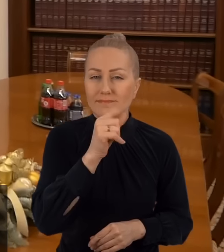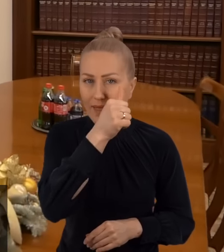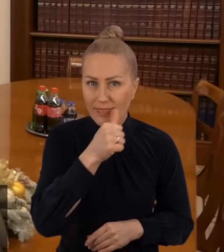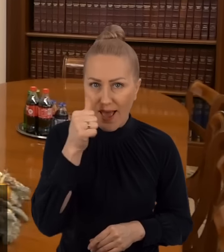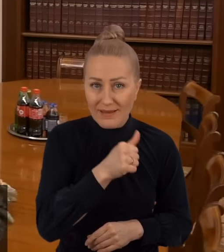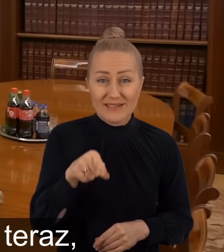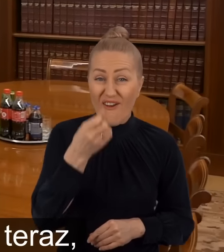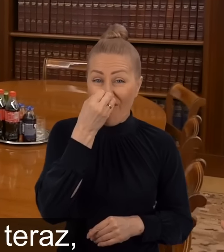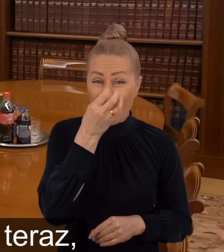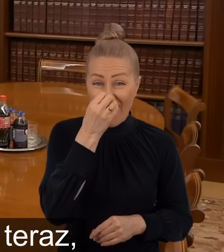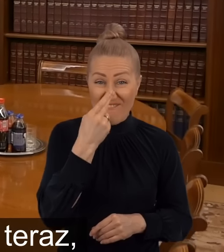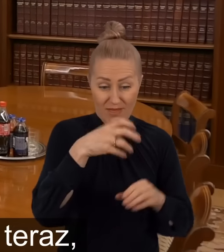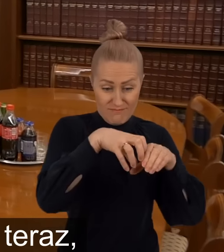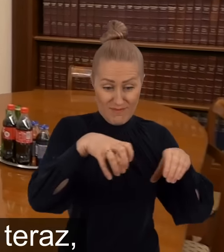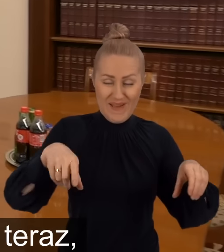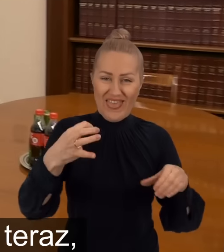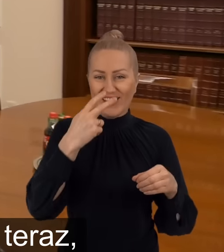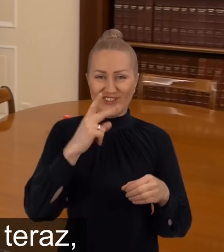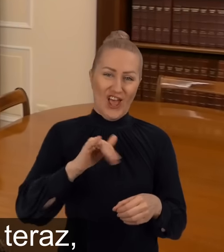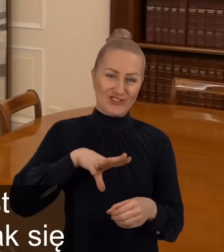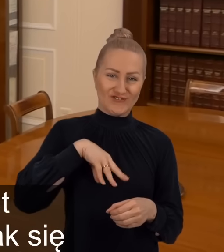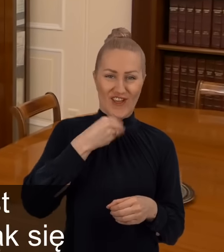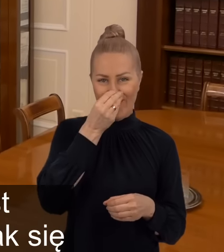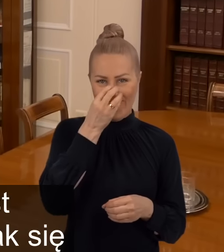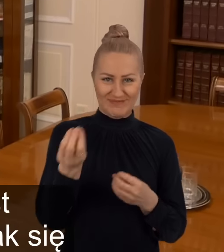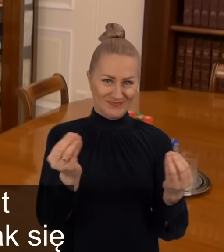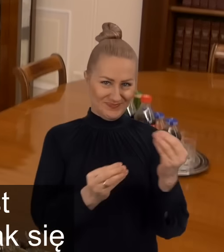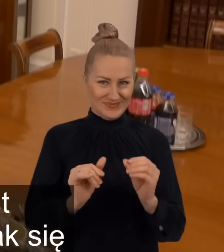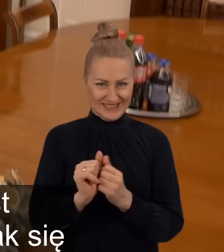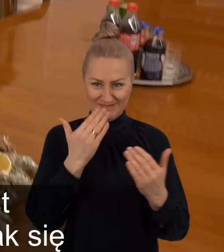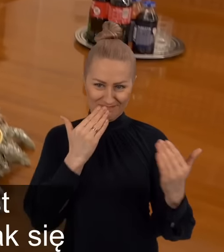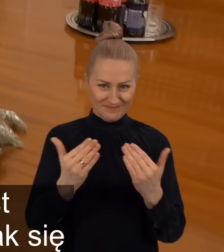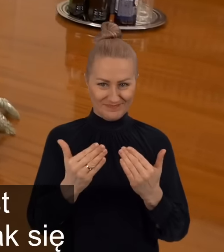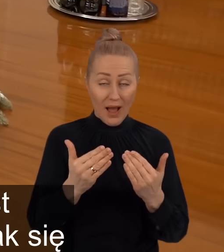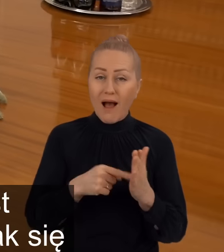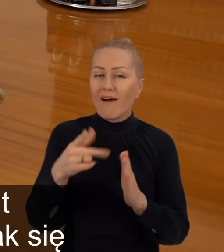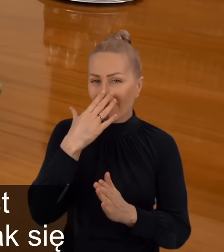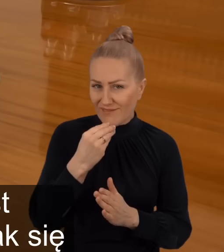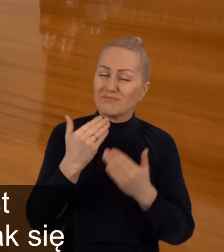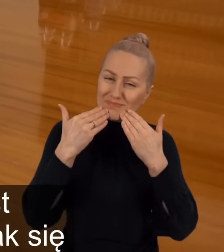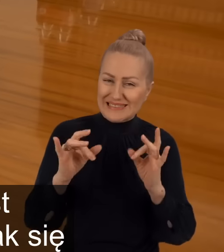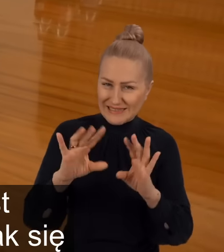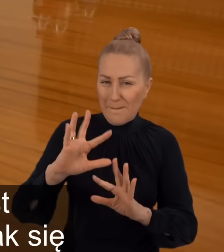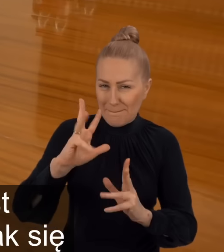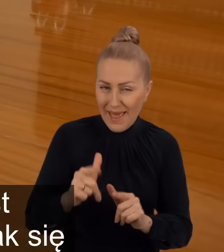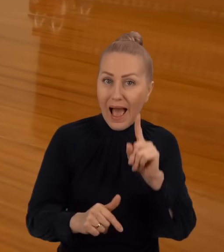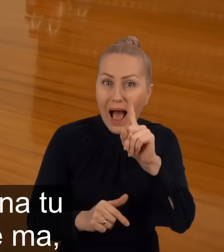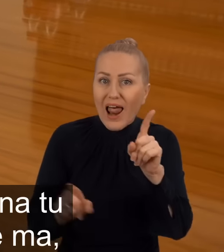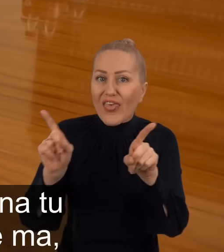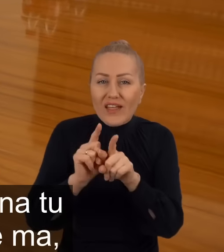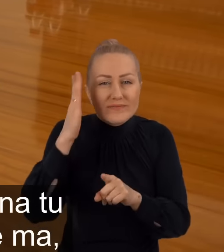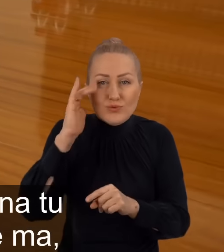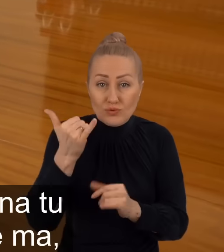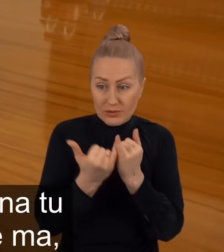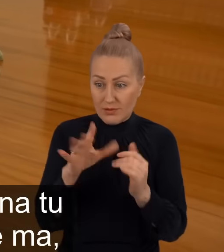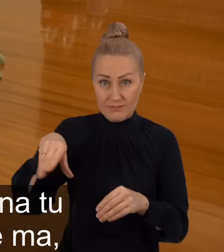Te ikebany, a tutaj strojek świąteczny, który stoi teraz, służy nie tylko do tego, że jest pięknie, ale również dlatego, że jak się siedzi